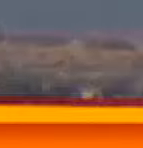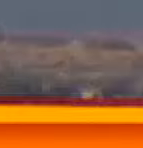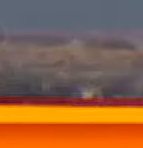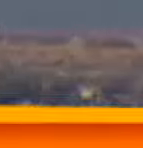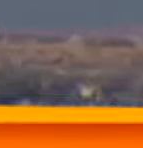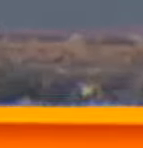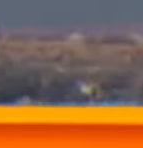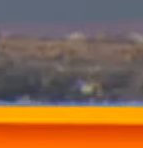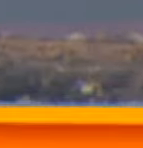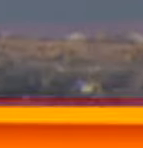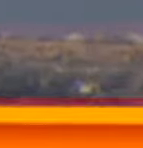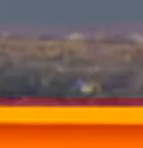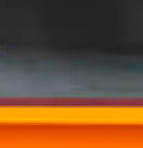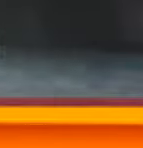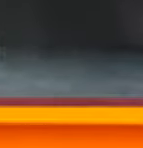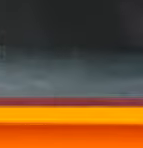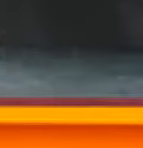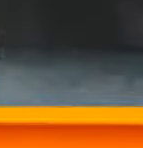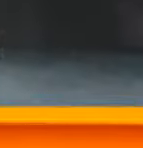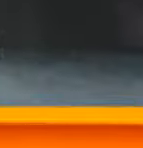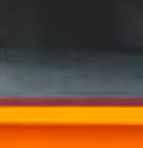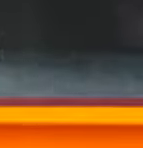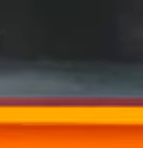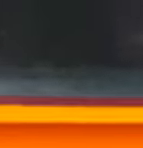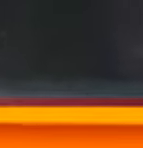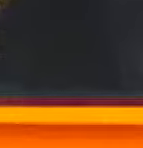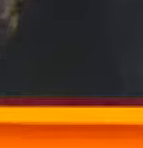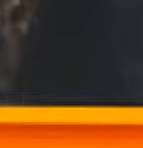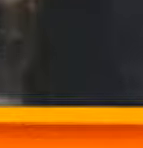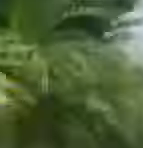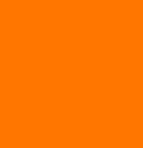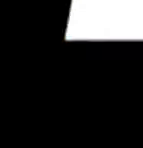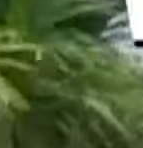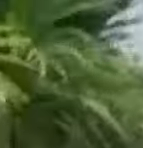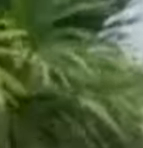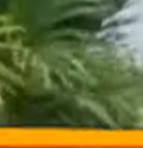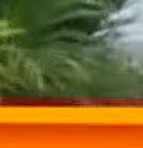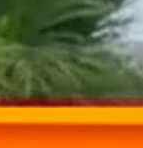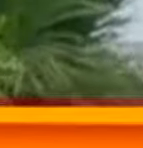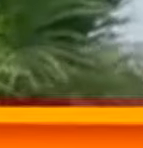sa pagmimina ng mga Chinese vessel ayon sa isang grupo.